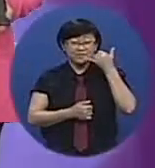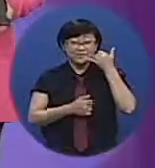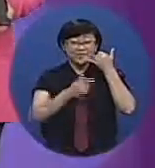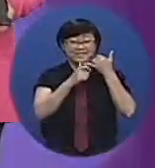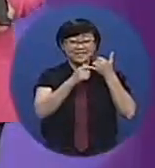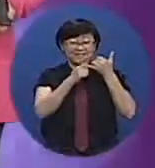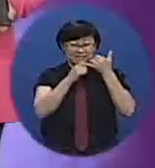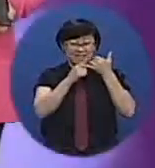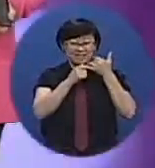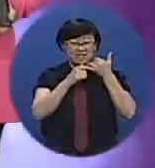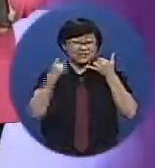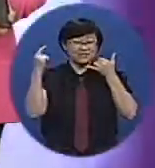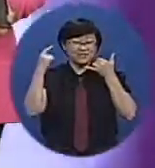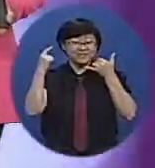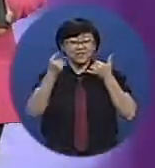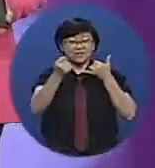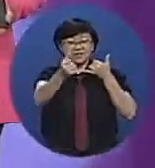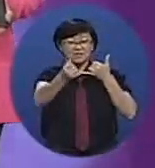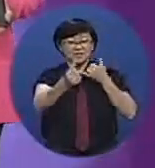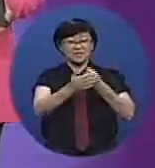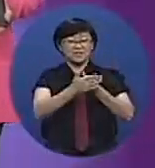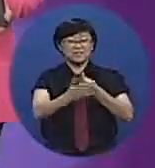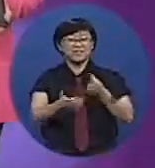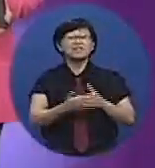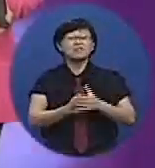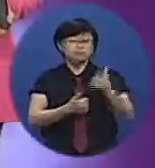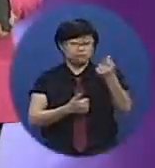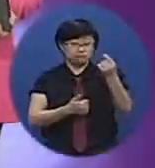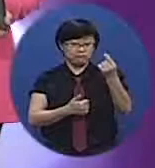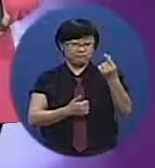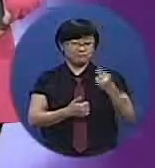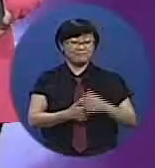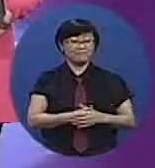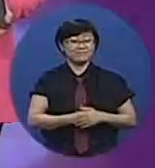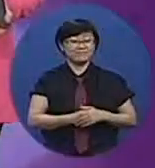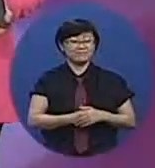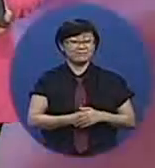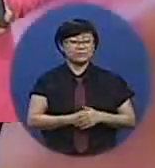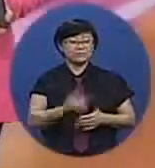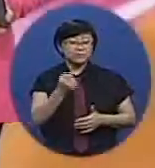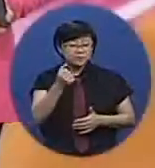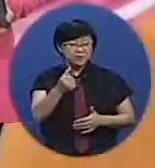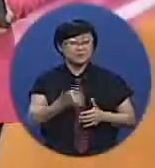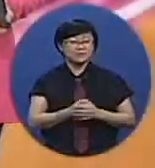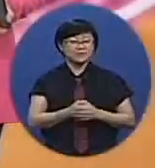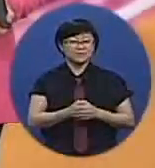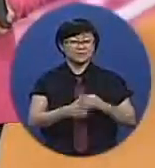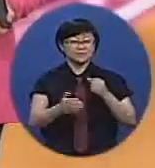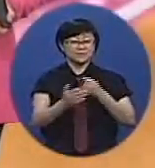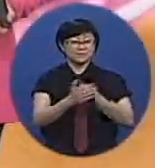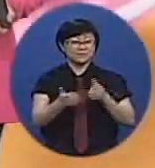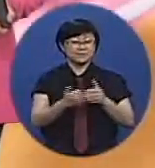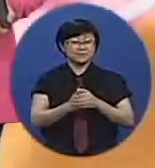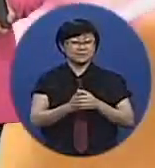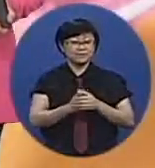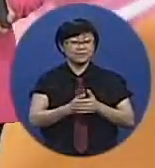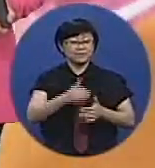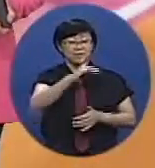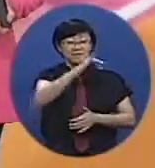조금 가까이 대셨으면 좋겠어요. 가까이 대라고요? 예예예. 예, 네. 예. 자, 우리 어머니